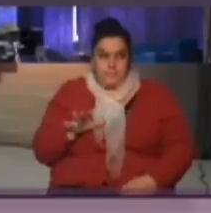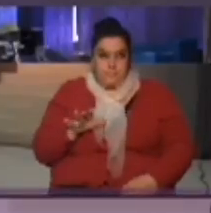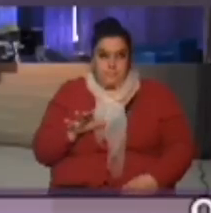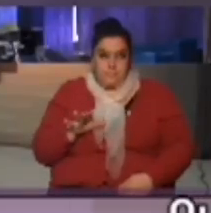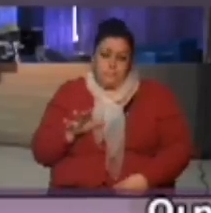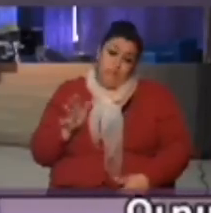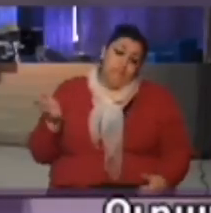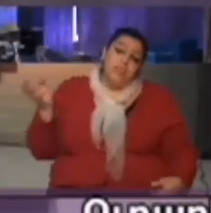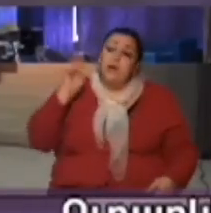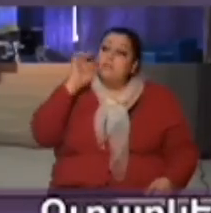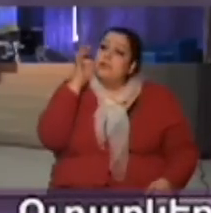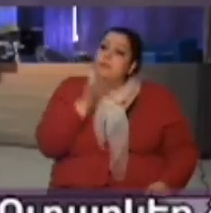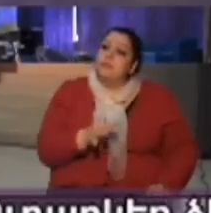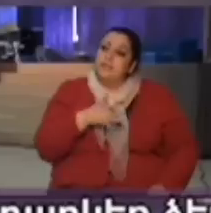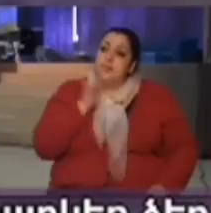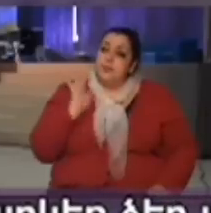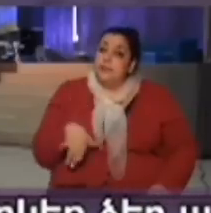խիստ էր, բայց արդար,